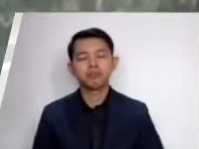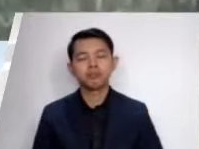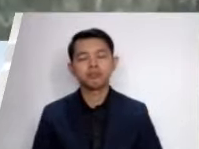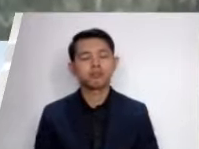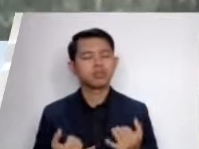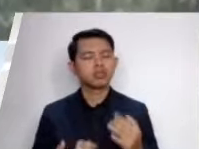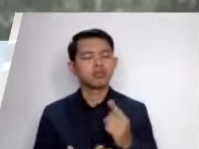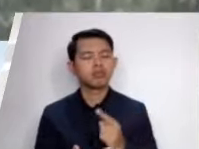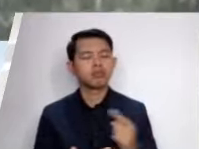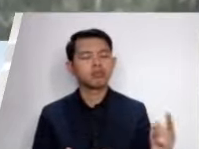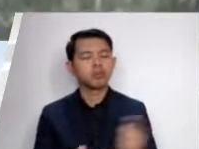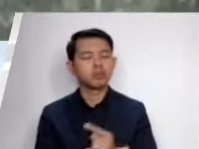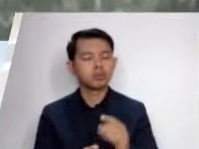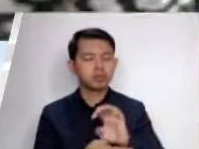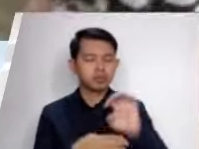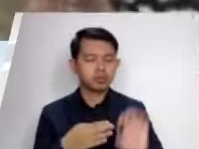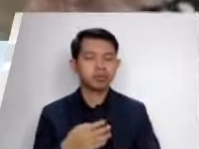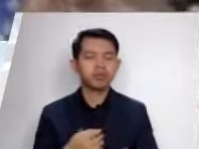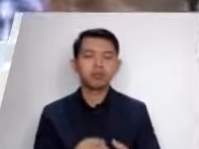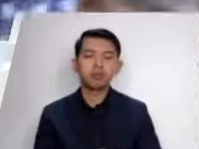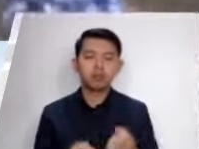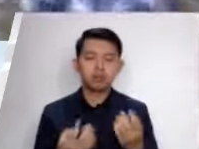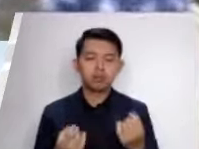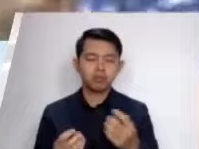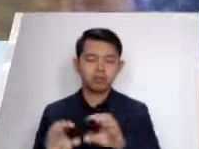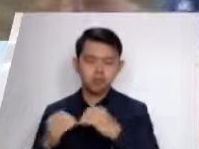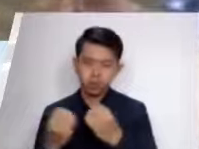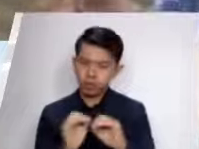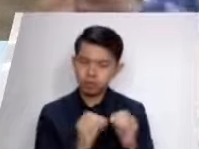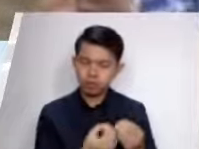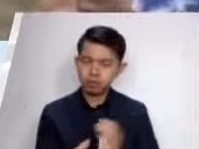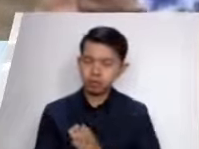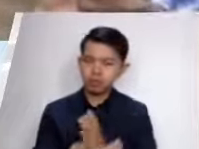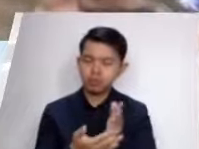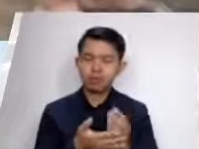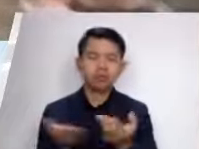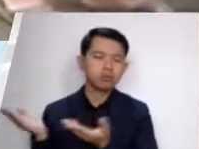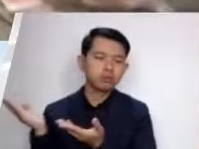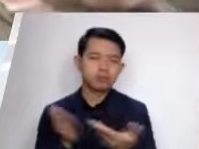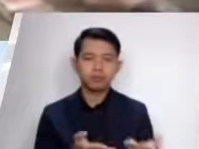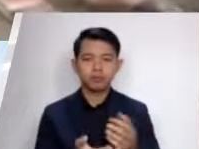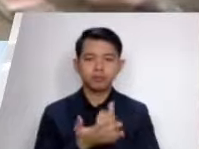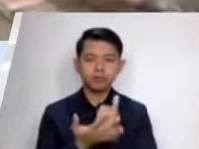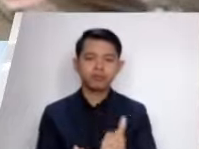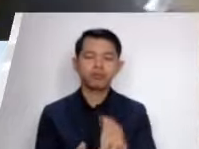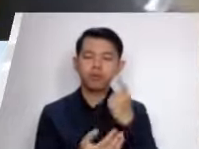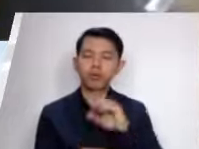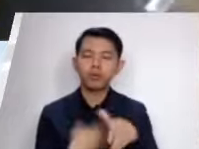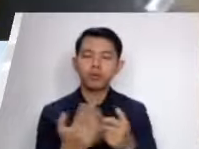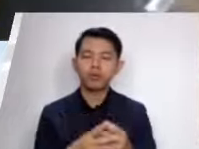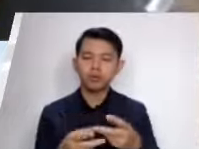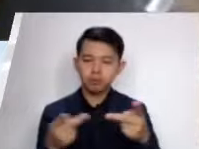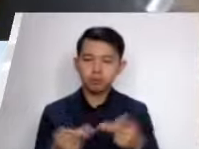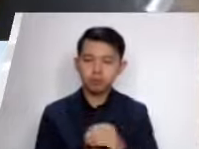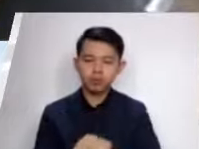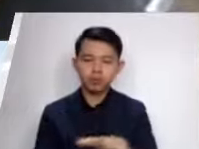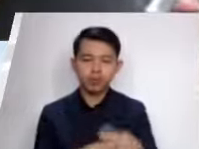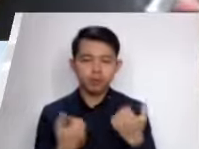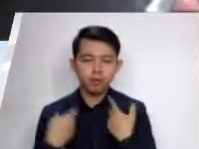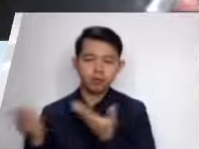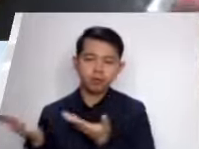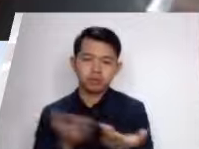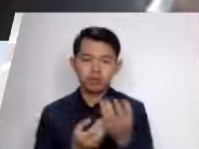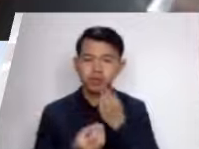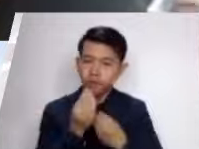socio-civic organizations maging makarating LGU ang nagbigay tulong sa mga apektadong lugar. May bitbit silang mga pagkain, bigas at mga